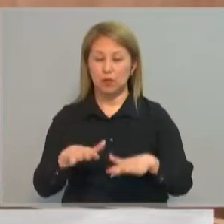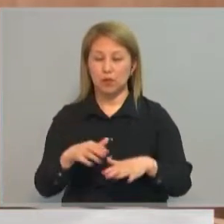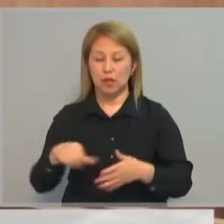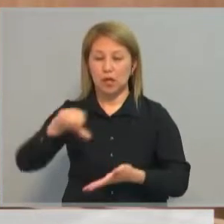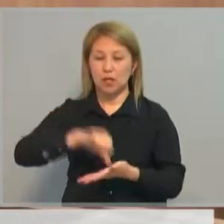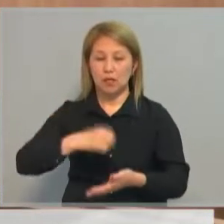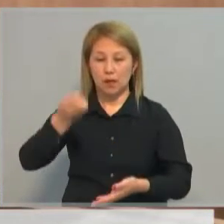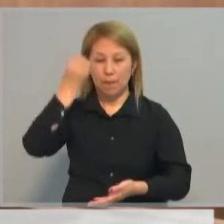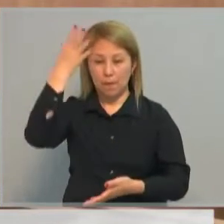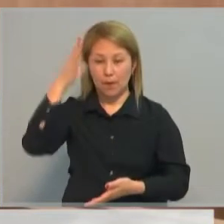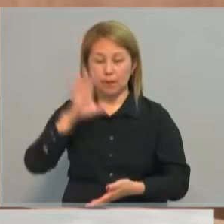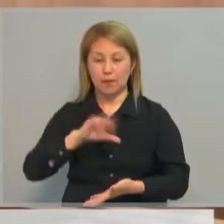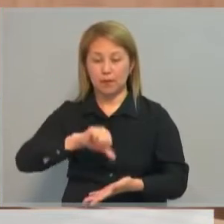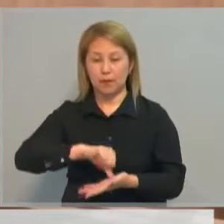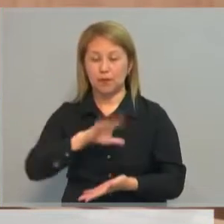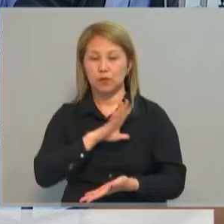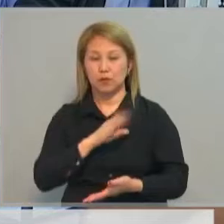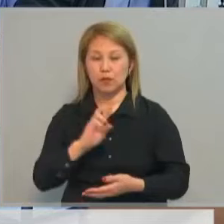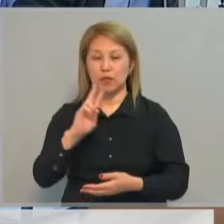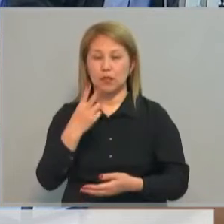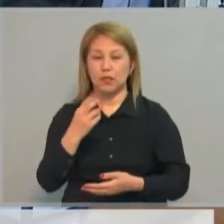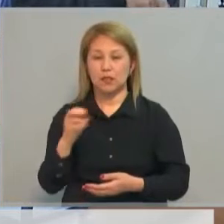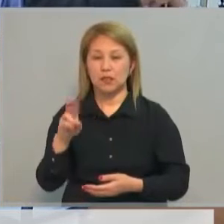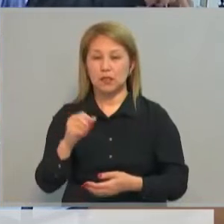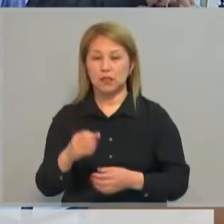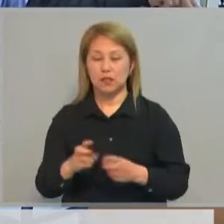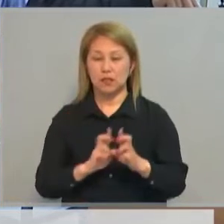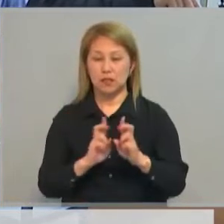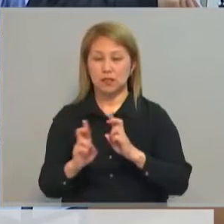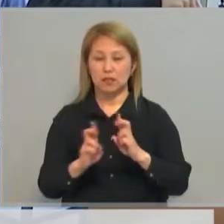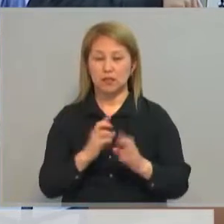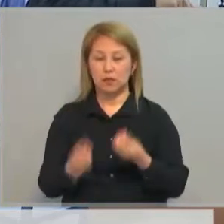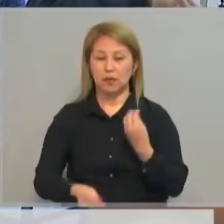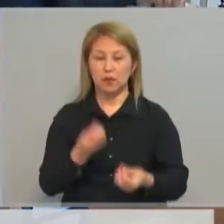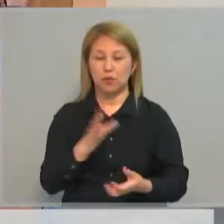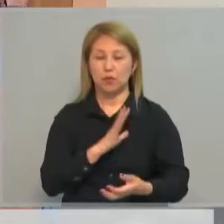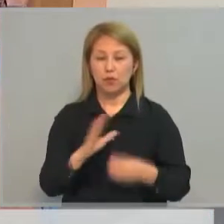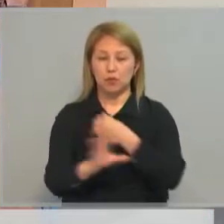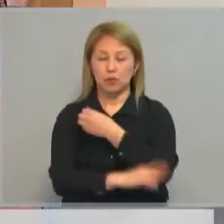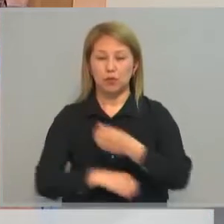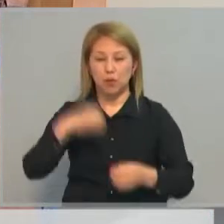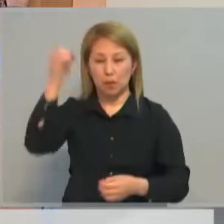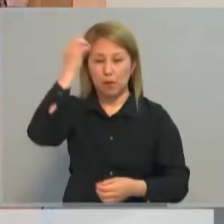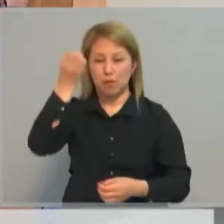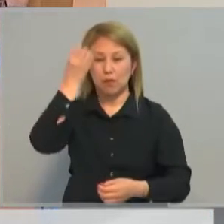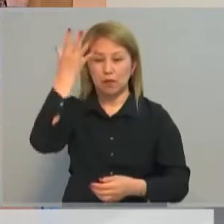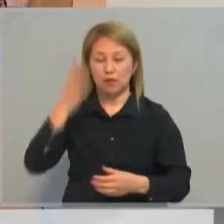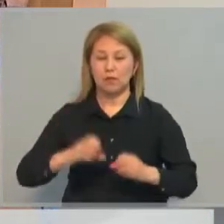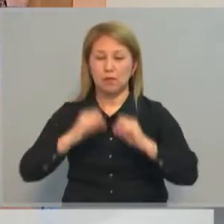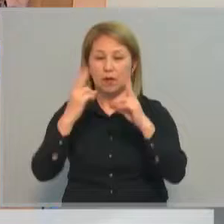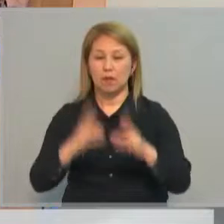қатысушылар білімдерін ортаға салды. Екінші кезеңде зияткерлік шахматтан сынасты. Ал соңғы кезеңде білім мен ғылым саласының мамандары